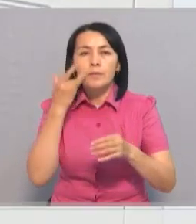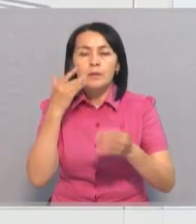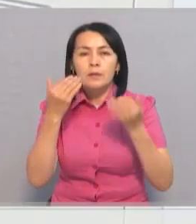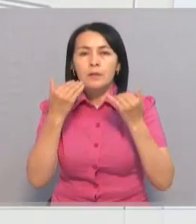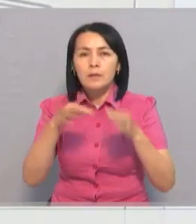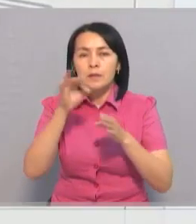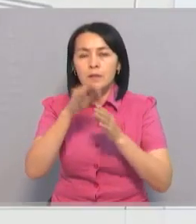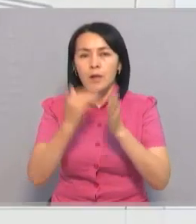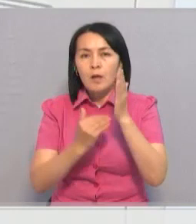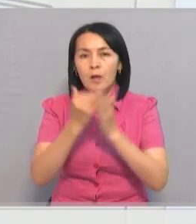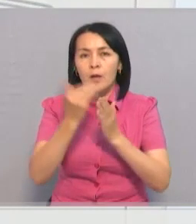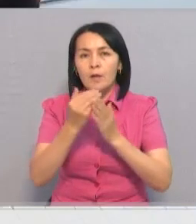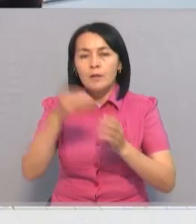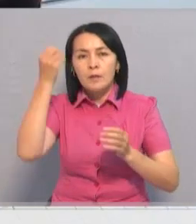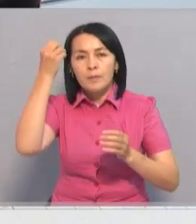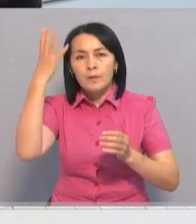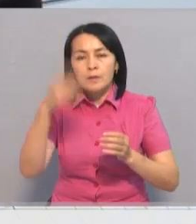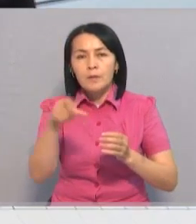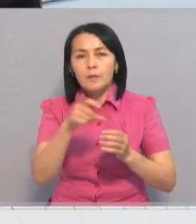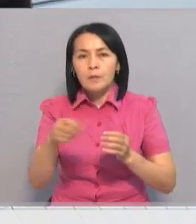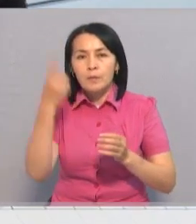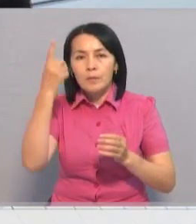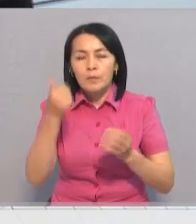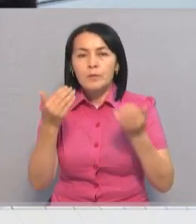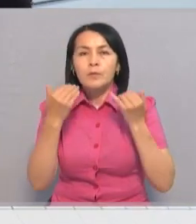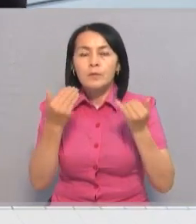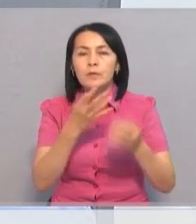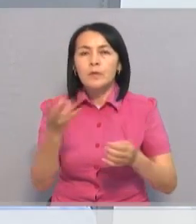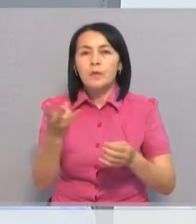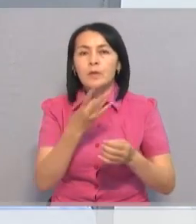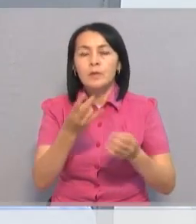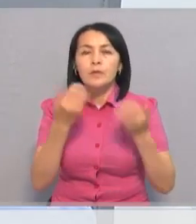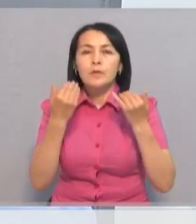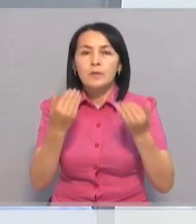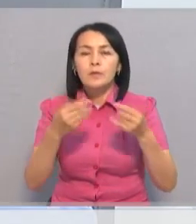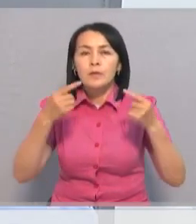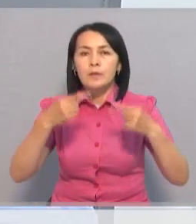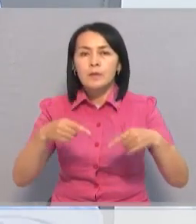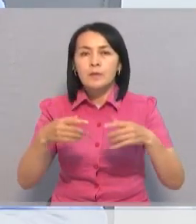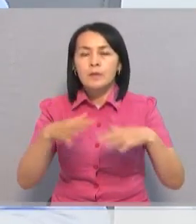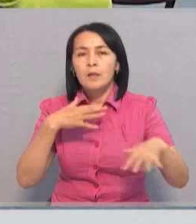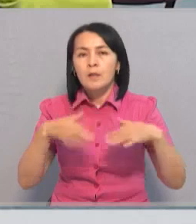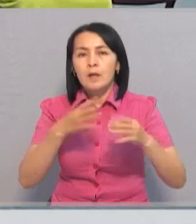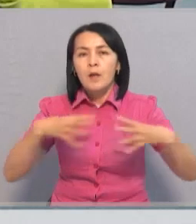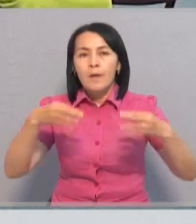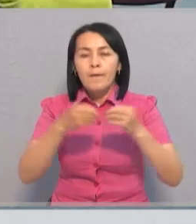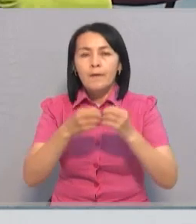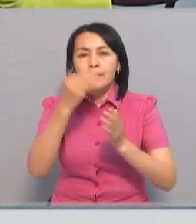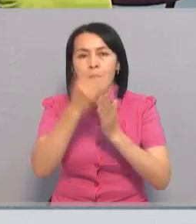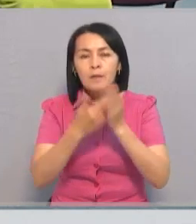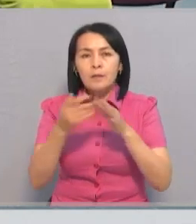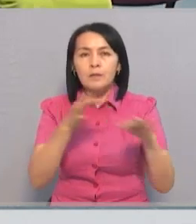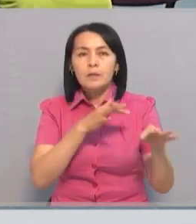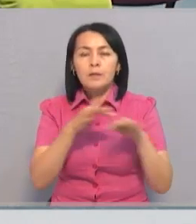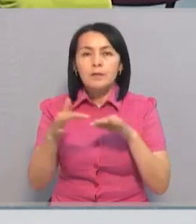с целью повышения правовой грамотности казахстанцев. Особенно в этом нуждаются социально уязвимые слои населения. В рамках